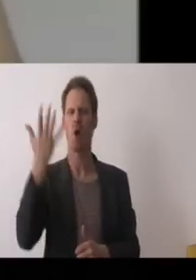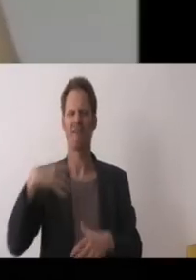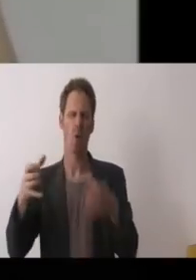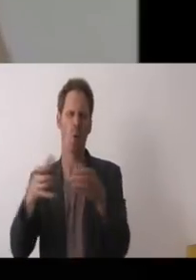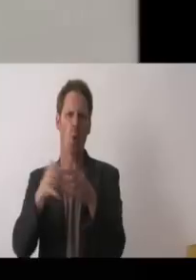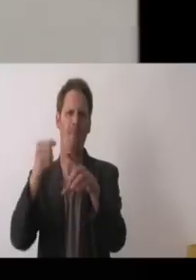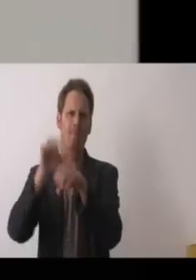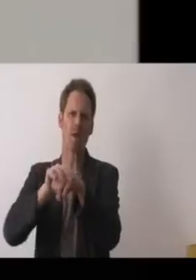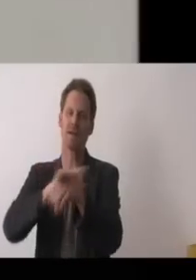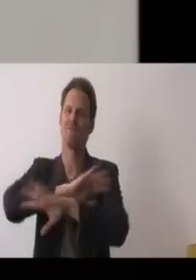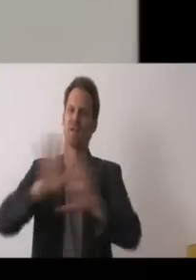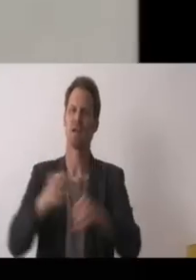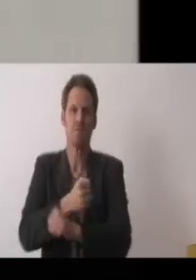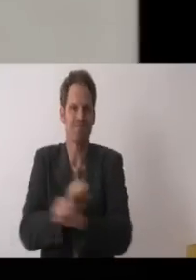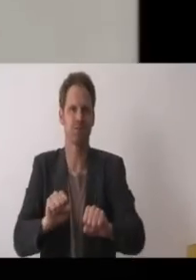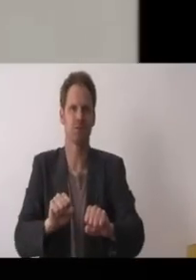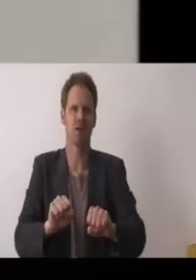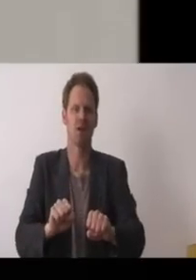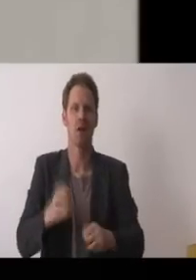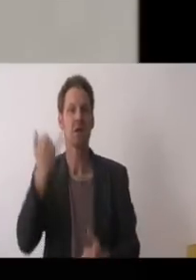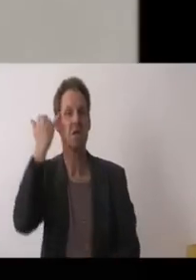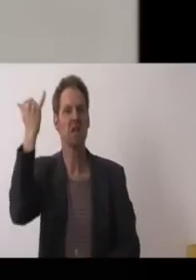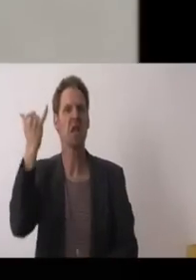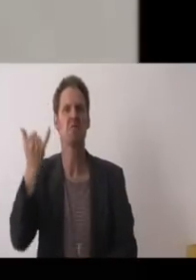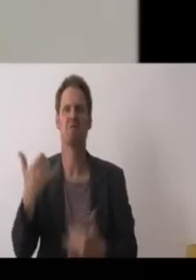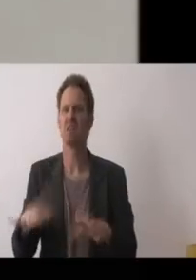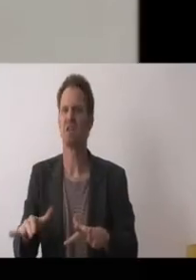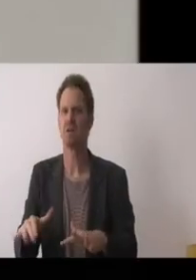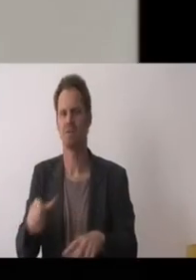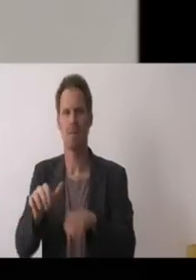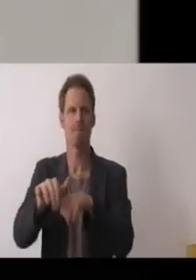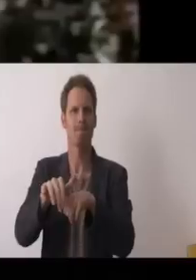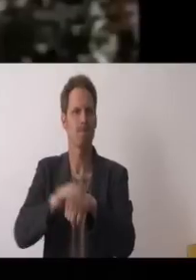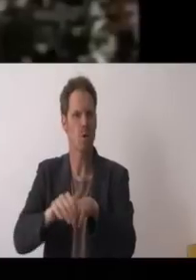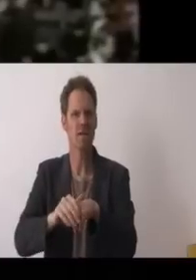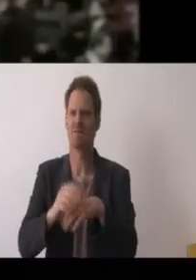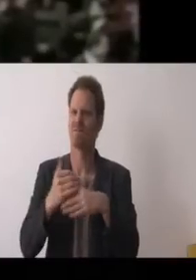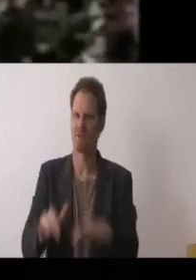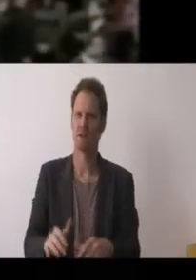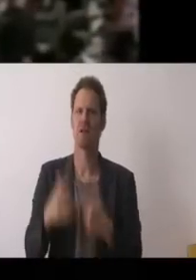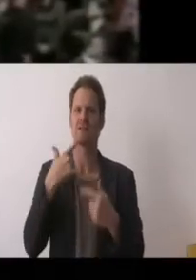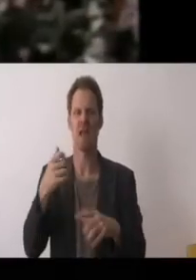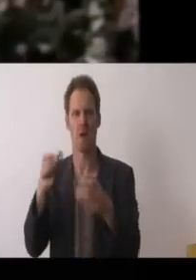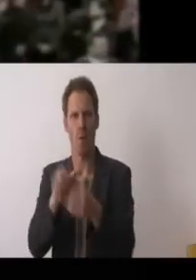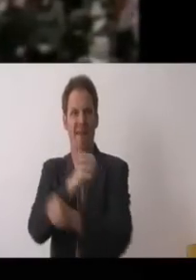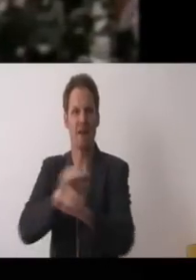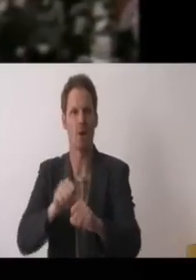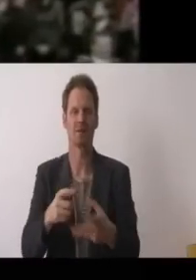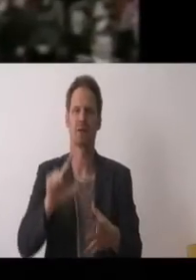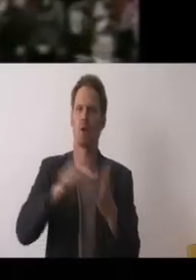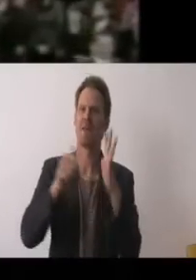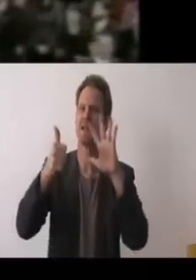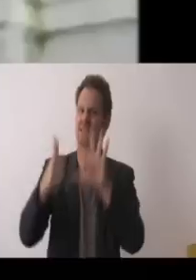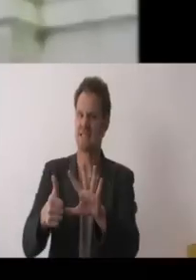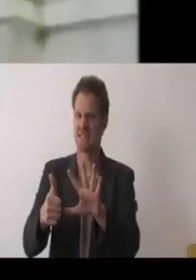mais de terroriste. On accuse les FARC d'avoir perdu leurs idéaux. Uribe est élu président de la République le 26 mai 2002